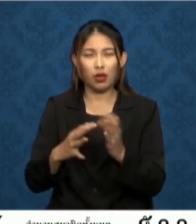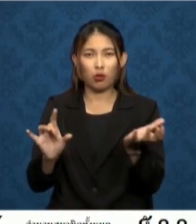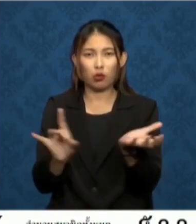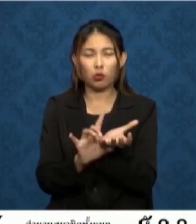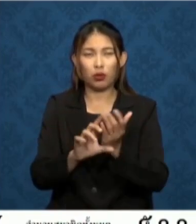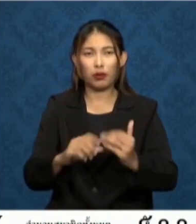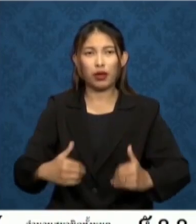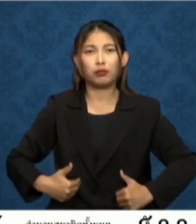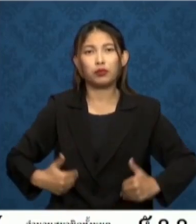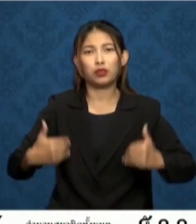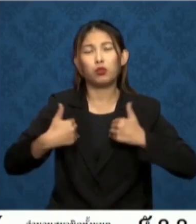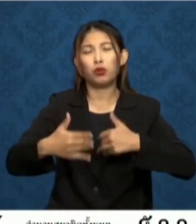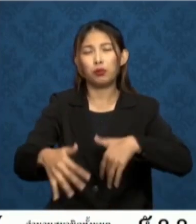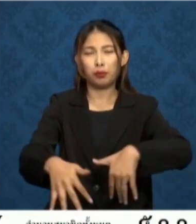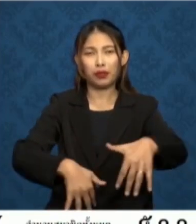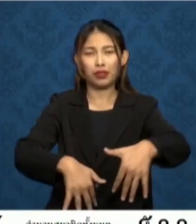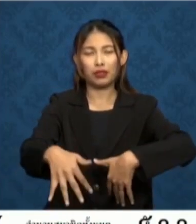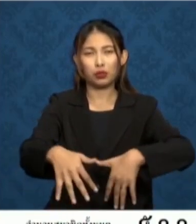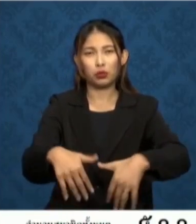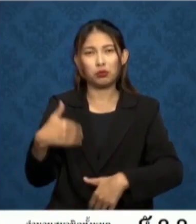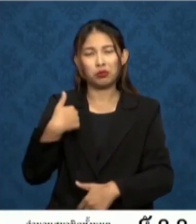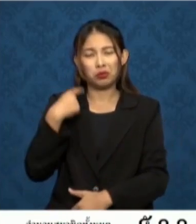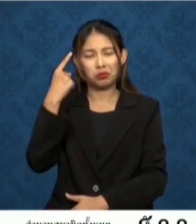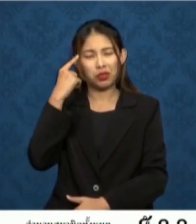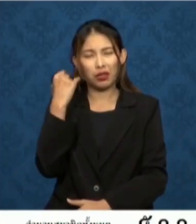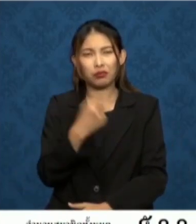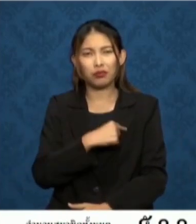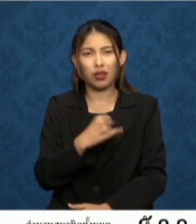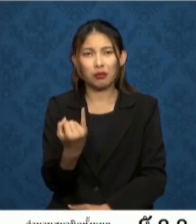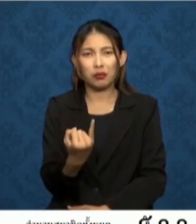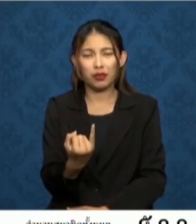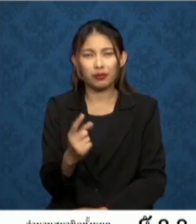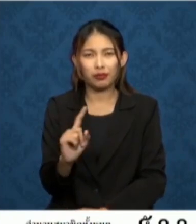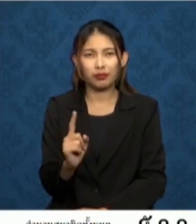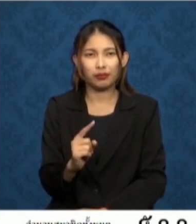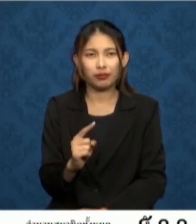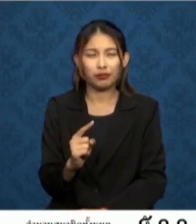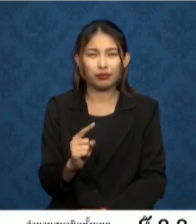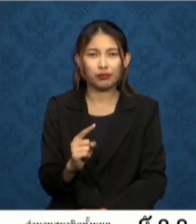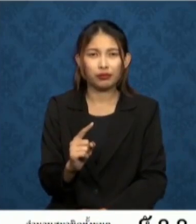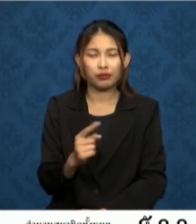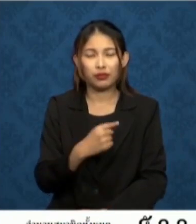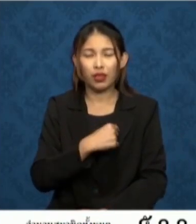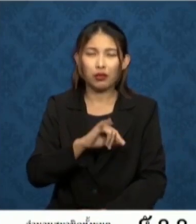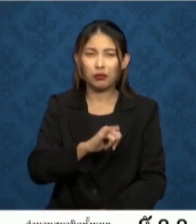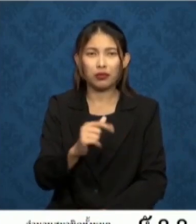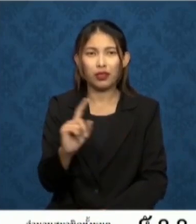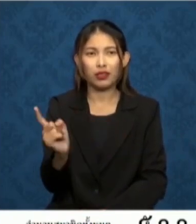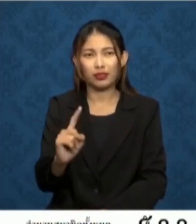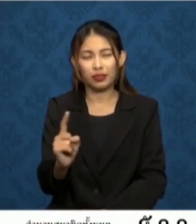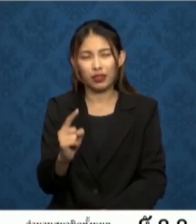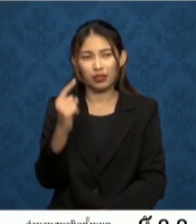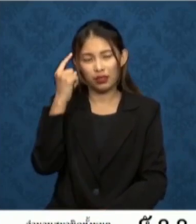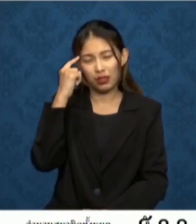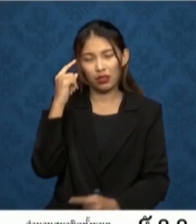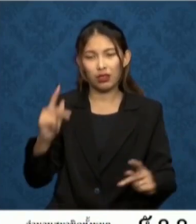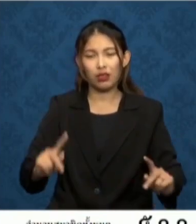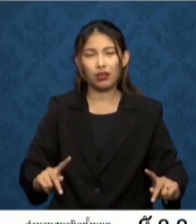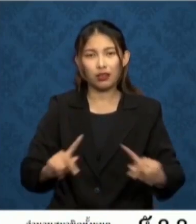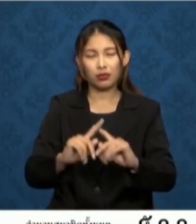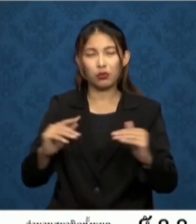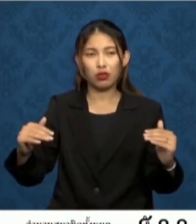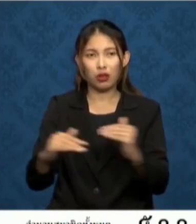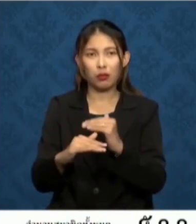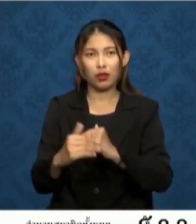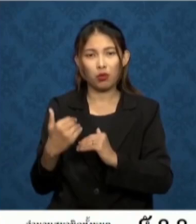พชีวิตของพี่น้องประชาชนแล้วเนี่ยผมไม่แน่ใจว่าการที่ท่านจัดสรรงบประมาณของกระทรวงคมนาคมใน